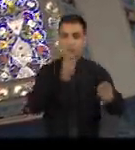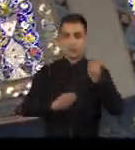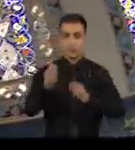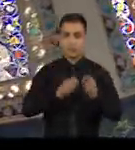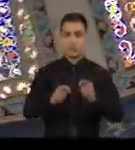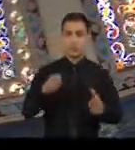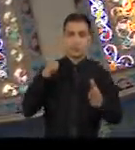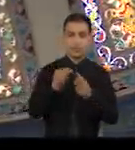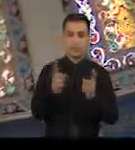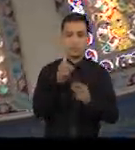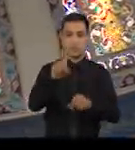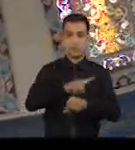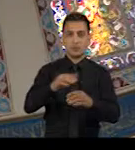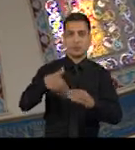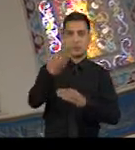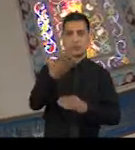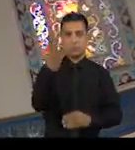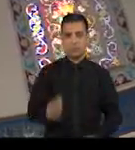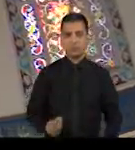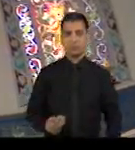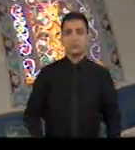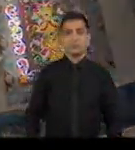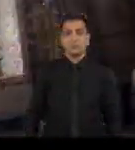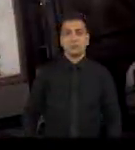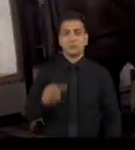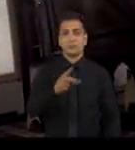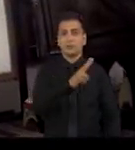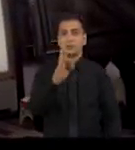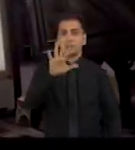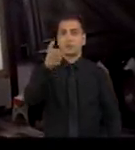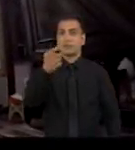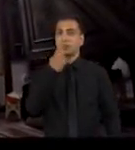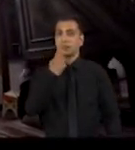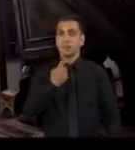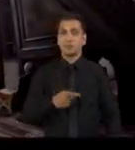ise yine kısa bir süre sonra gerçekleşmiştir.